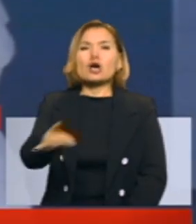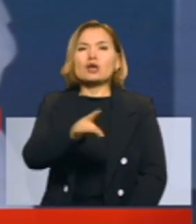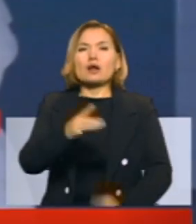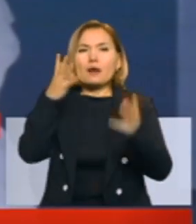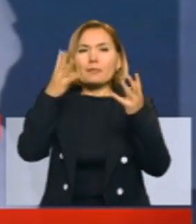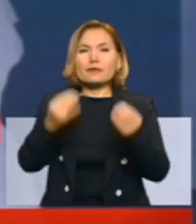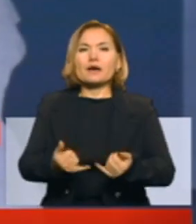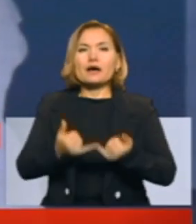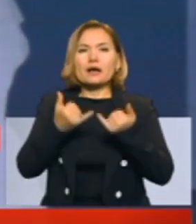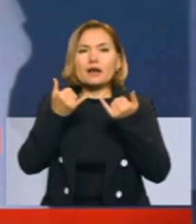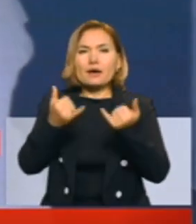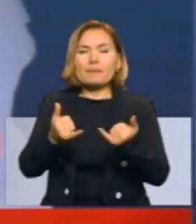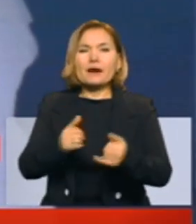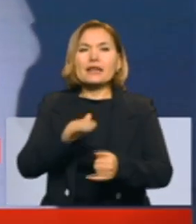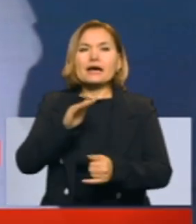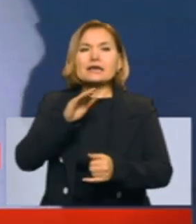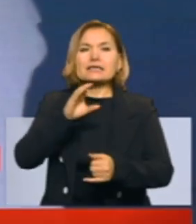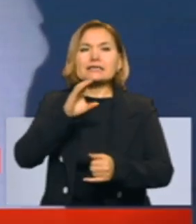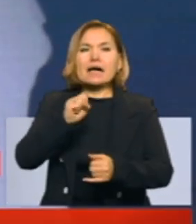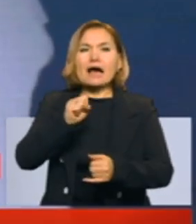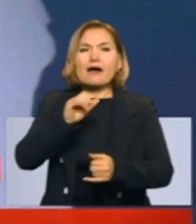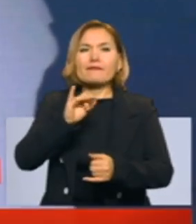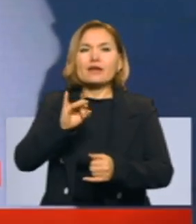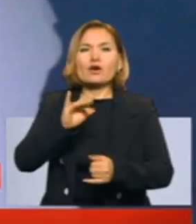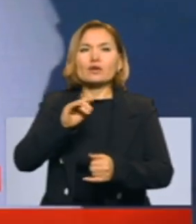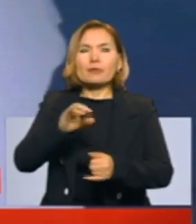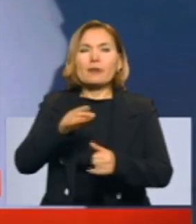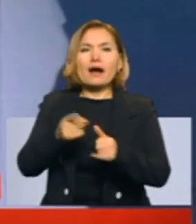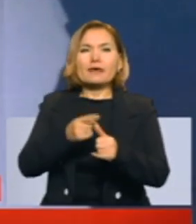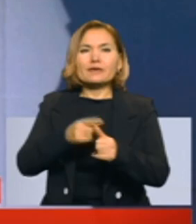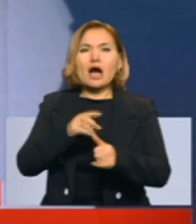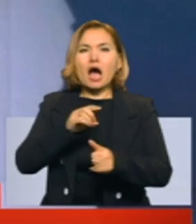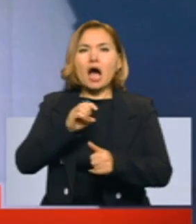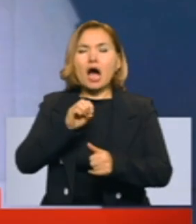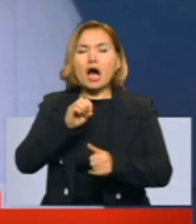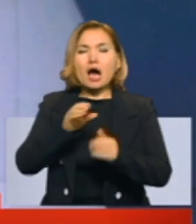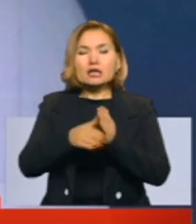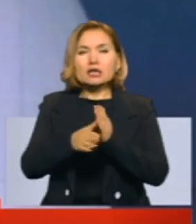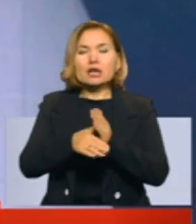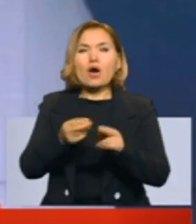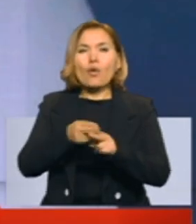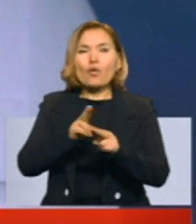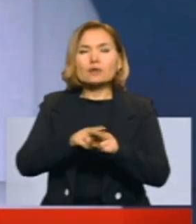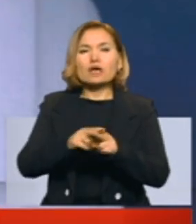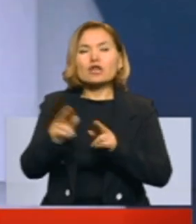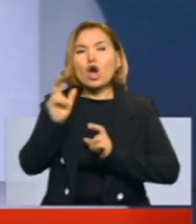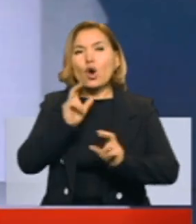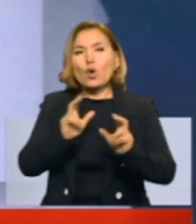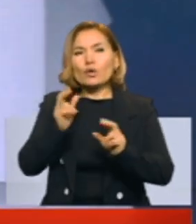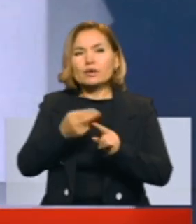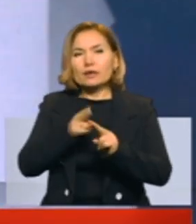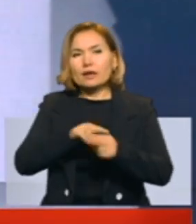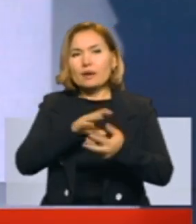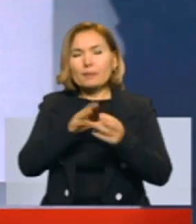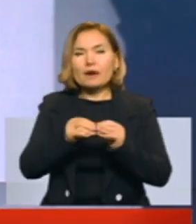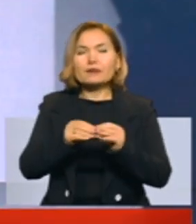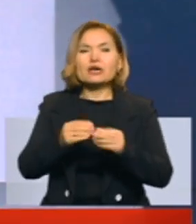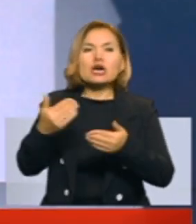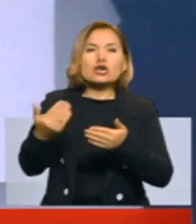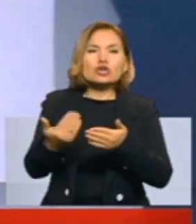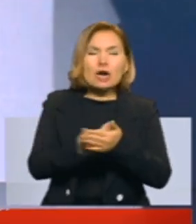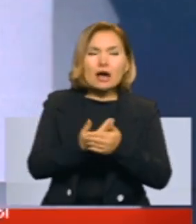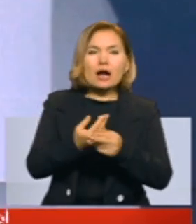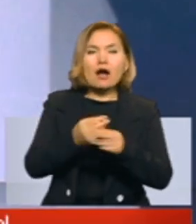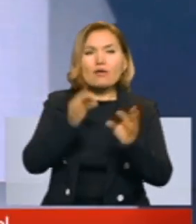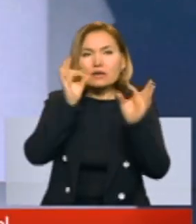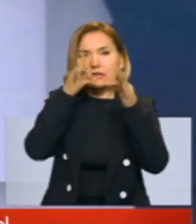Республика Кынығарсаңында Софи Өтебаев атындағы Атырау мұнай және газ университетінде озық технологияға негізделген өнеркәсіптік